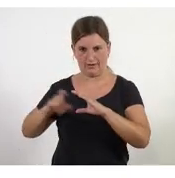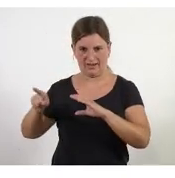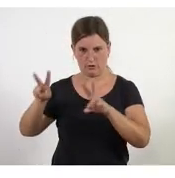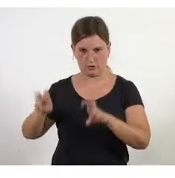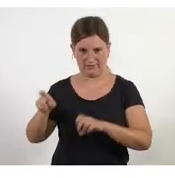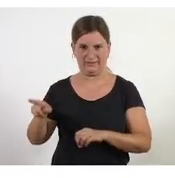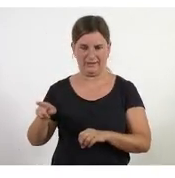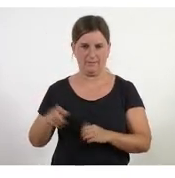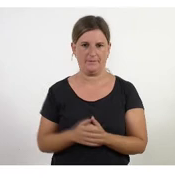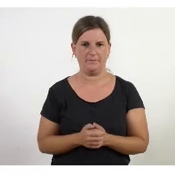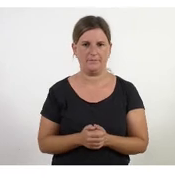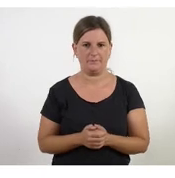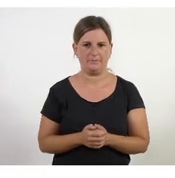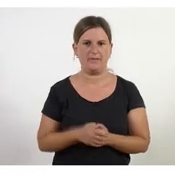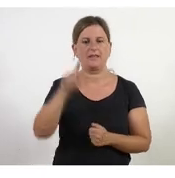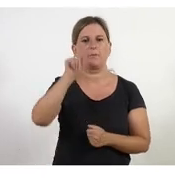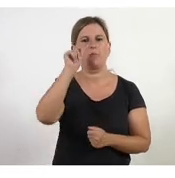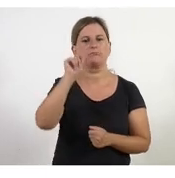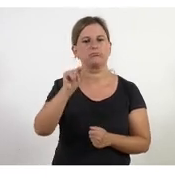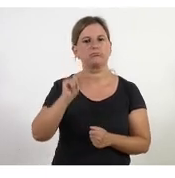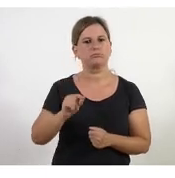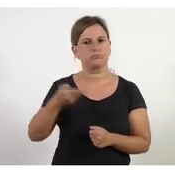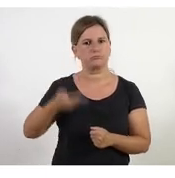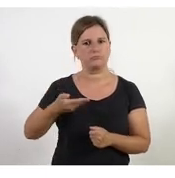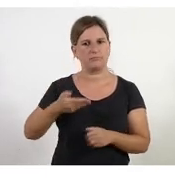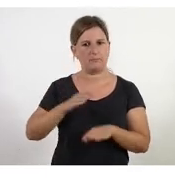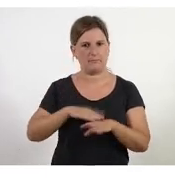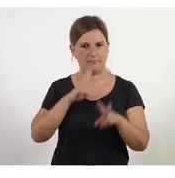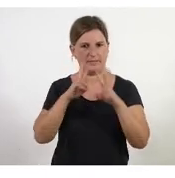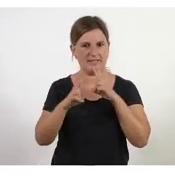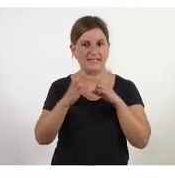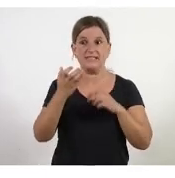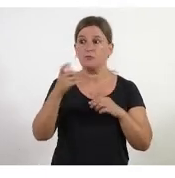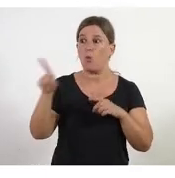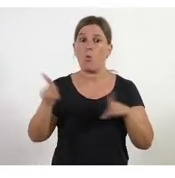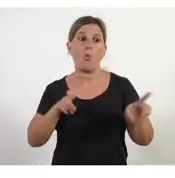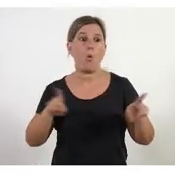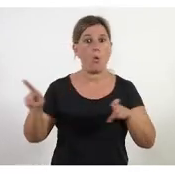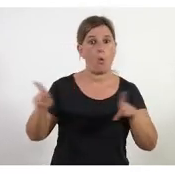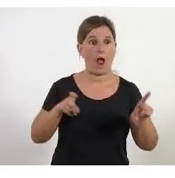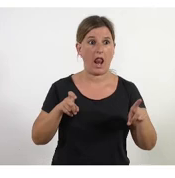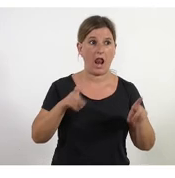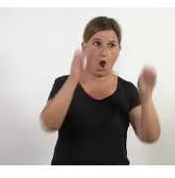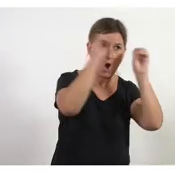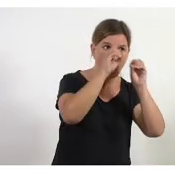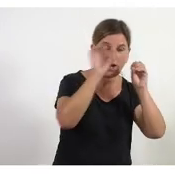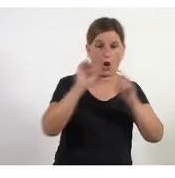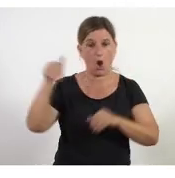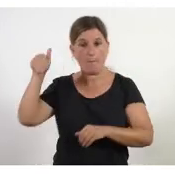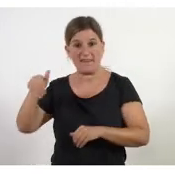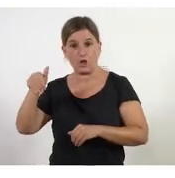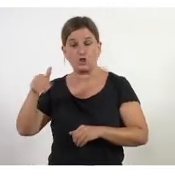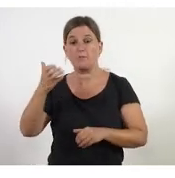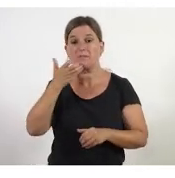I com a punts claus per destacar si ens hauríem de decantar per la solució de Microsoft,